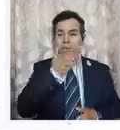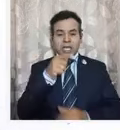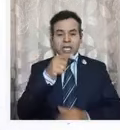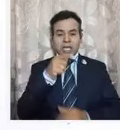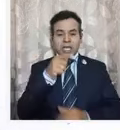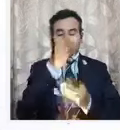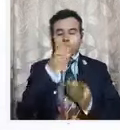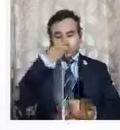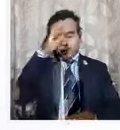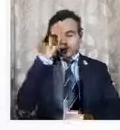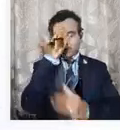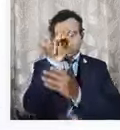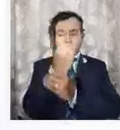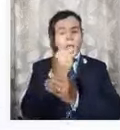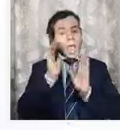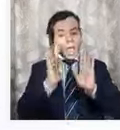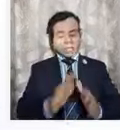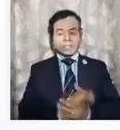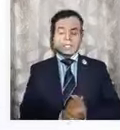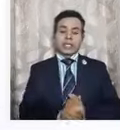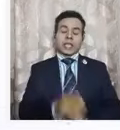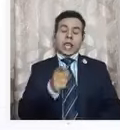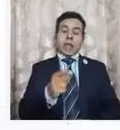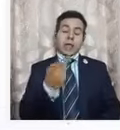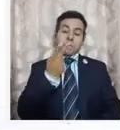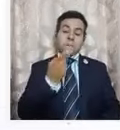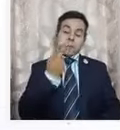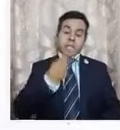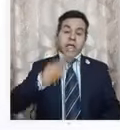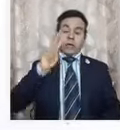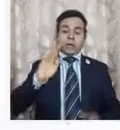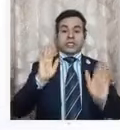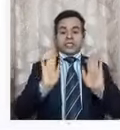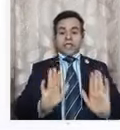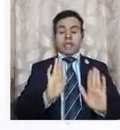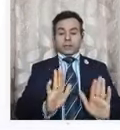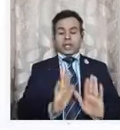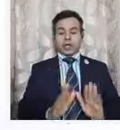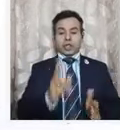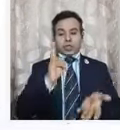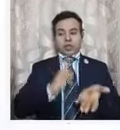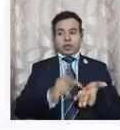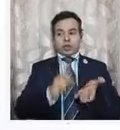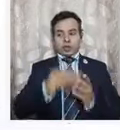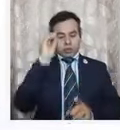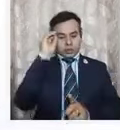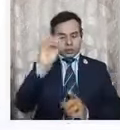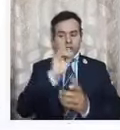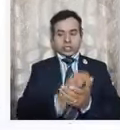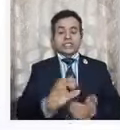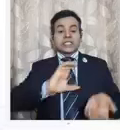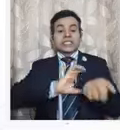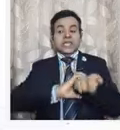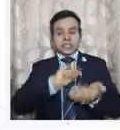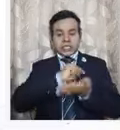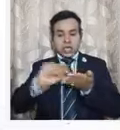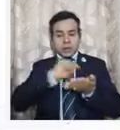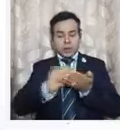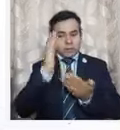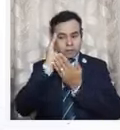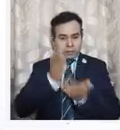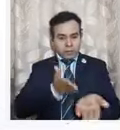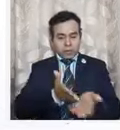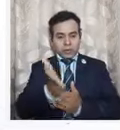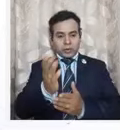সাবধানতা মেনে চলেন বা স্বাস্থ্যবিধি মেনে চলেন, কারণ সুরক্ষিত, নিজে সুরক্ষিত থাকবেন এবং আপনার পরিবারকেও সুরক্ষিত